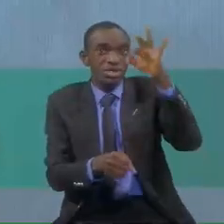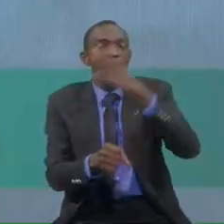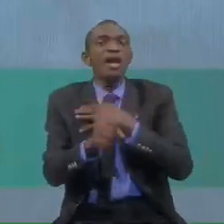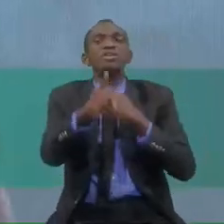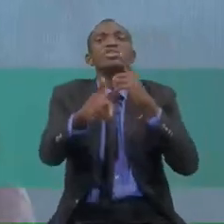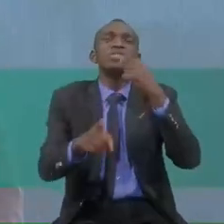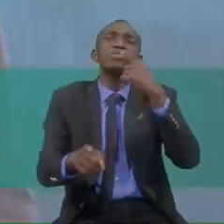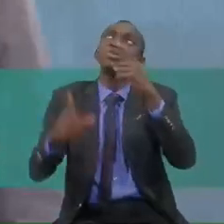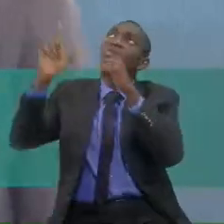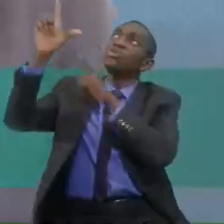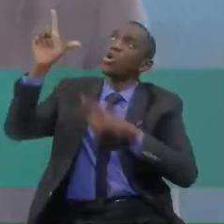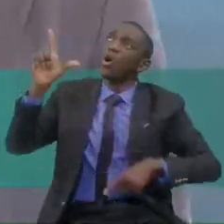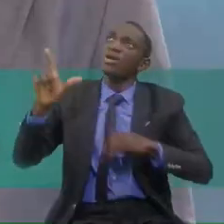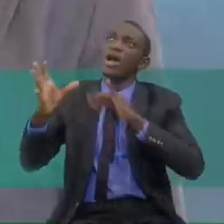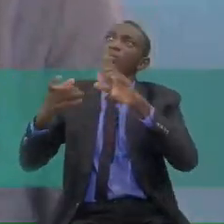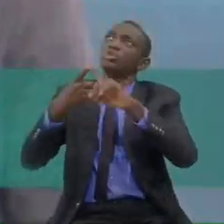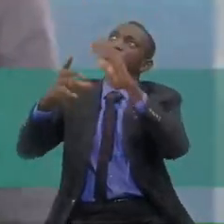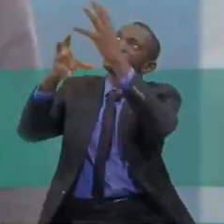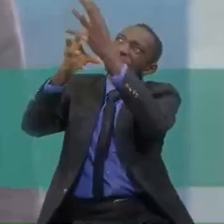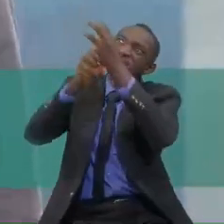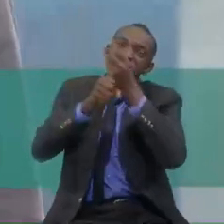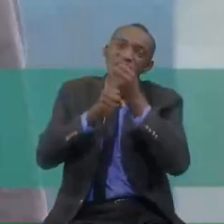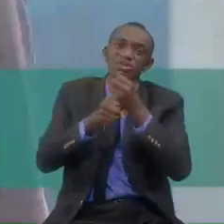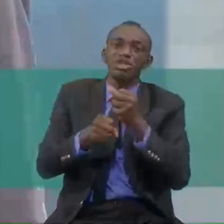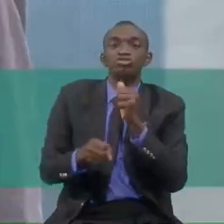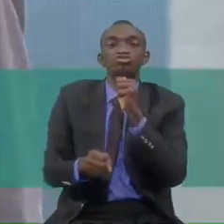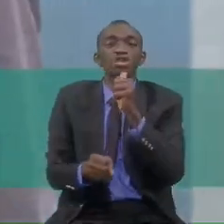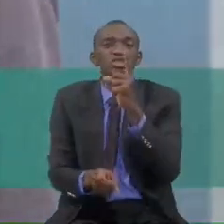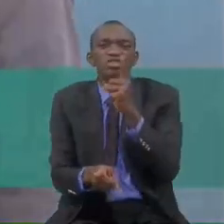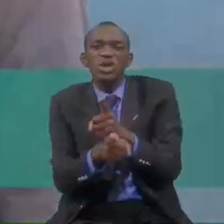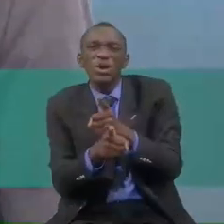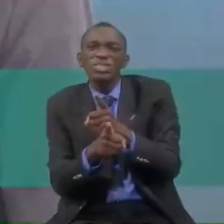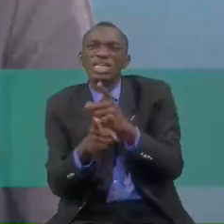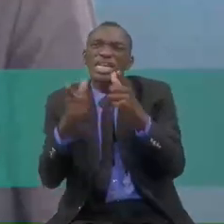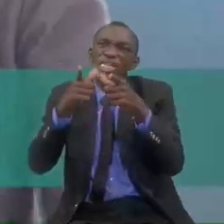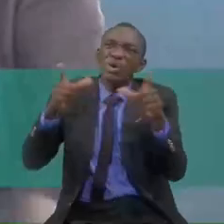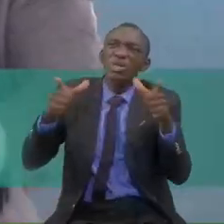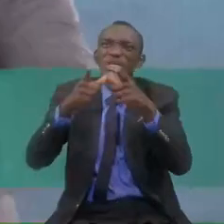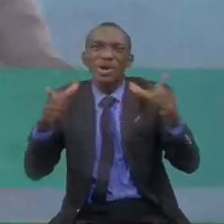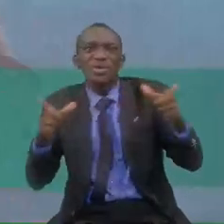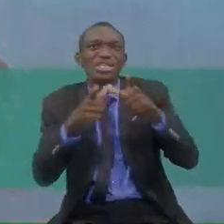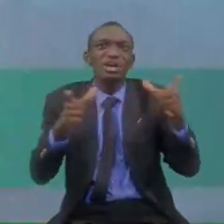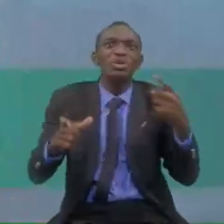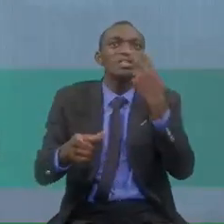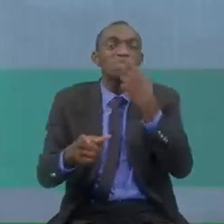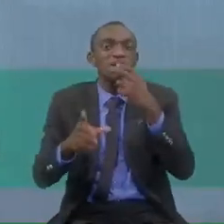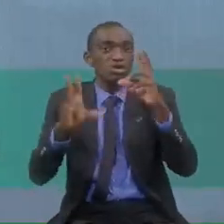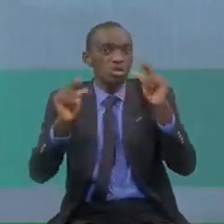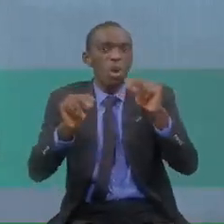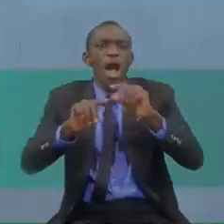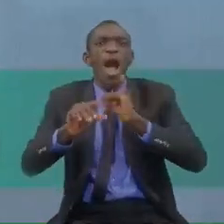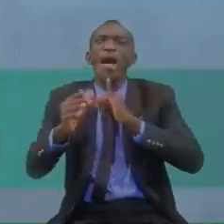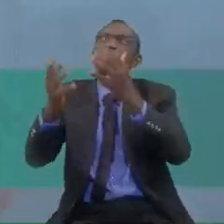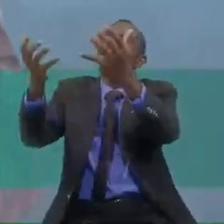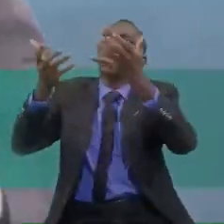Seigneur, je veux recevoir, pas seulement recevoir des langues, Mais la puissance, après le